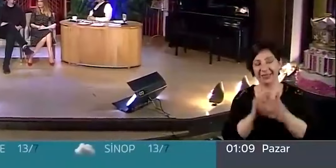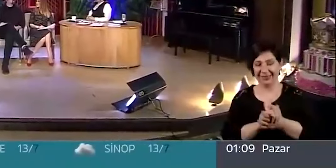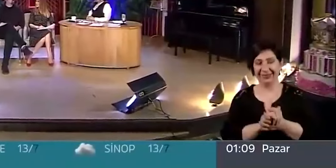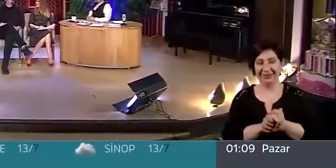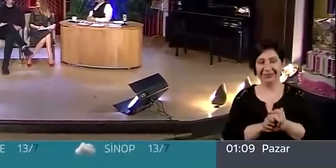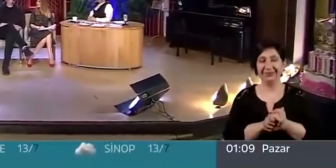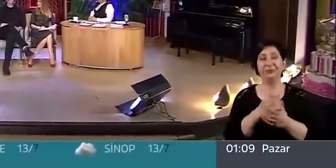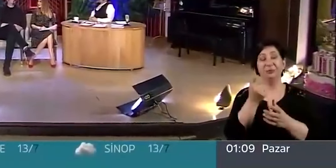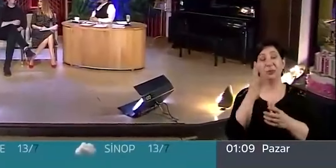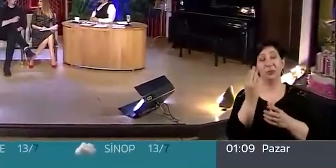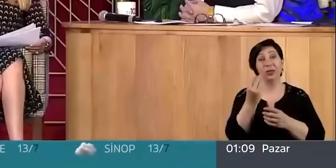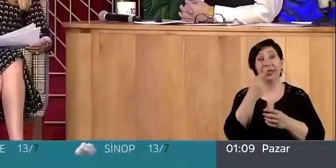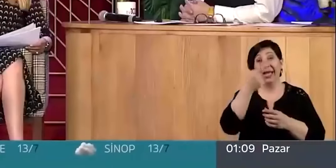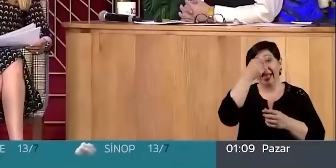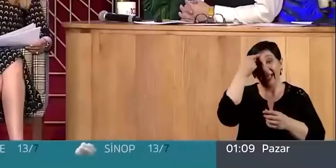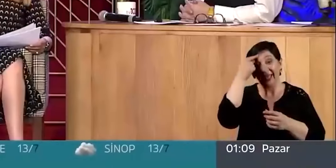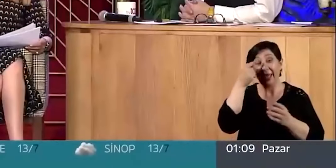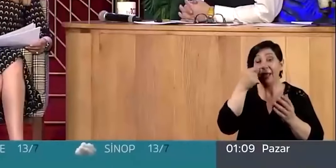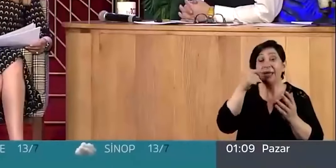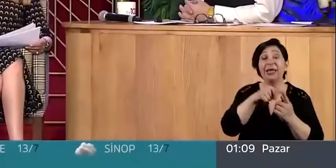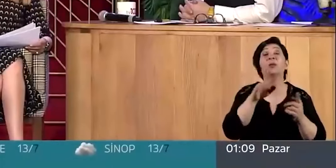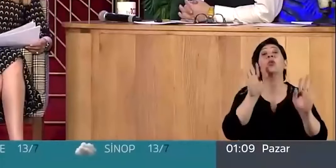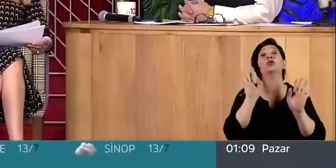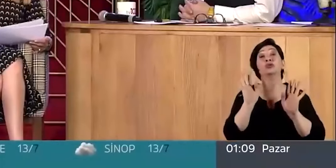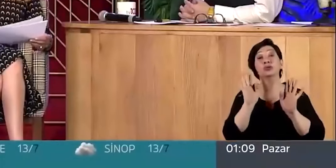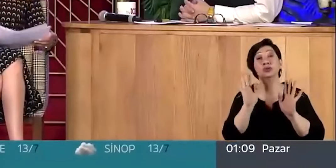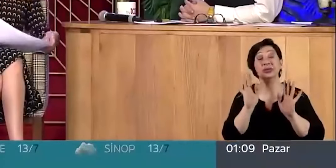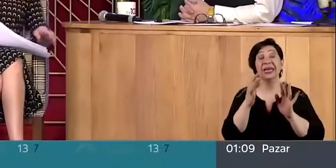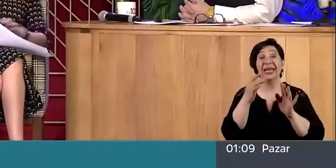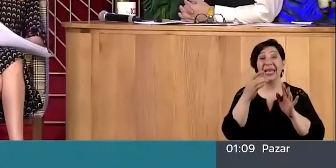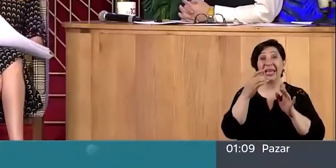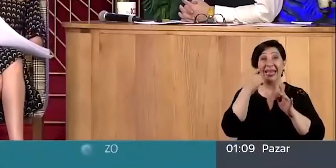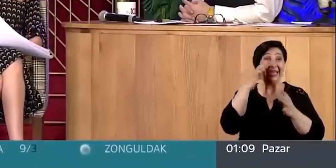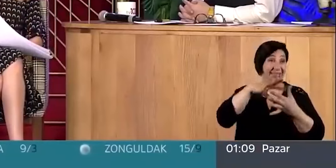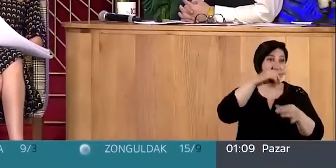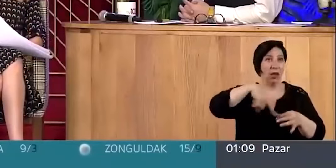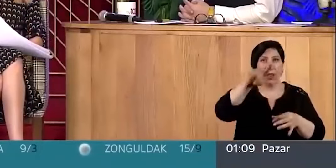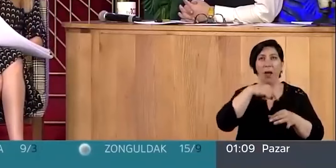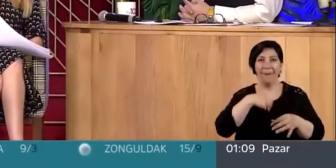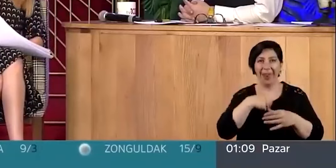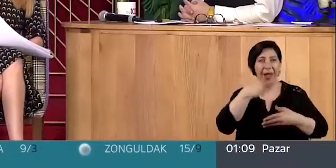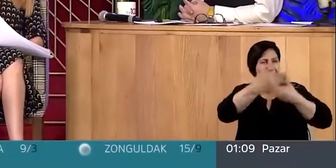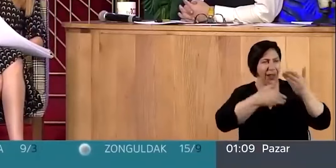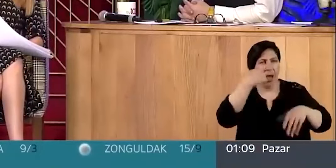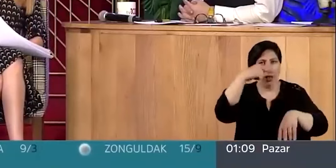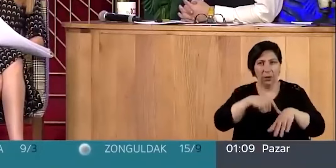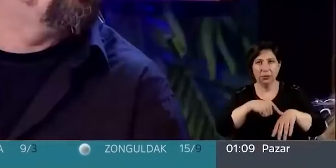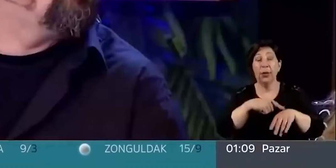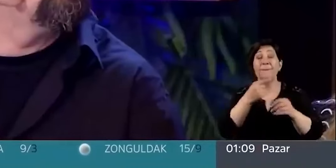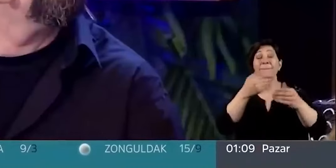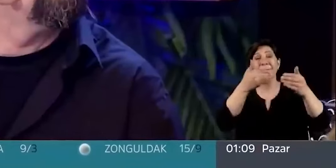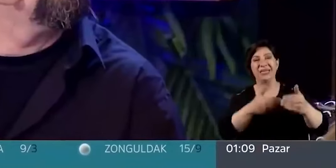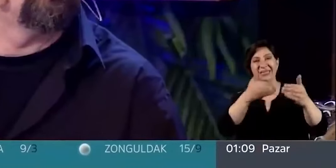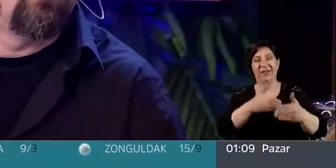çuvallarsın. Çok güzel bir laf ettin ama dedin ki kadere müdahale etmiyoruz. Evet, çünkü insanlar evet. Böyle benim söylediğime inanıp hareket etmeye çok meyilliler, o yüzden mesafeli